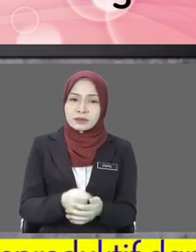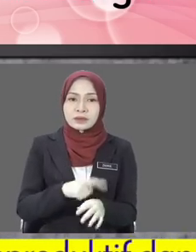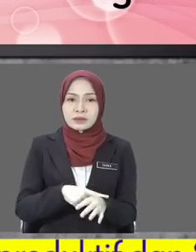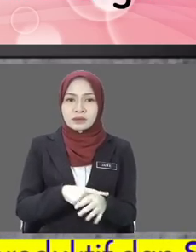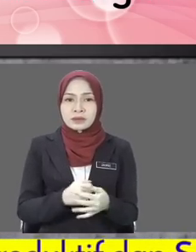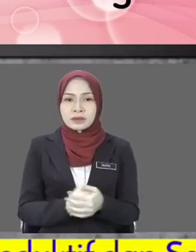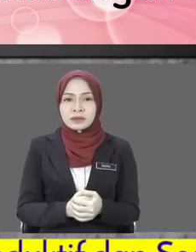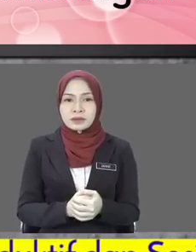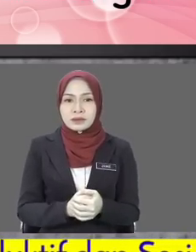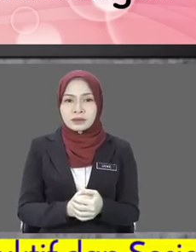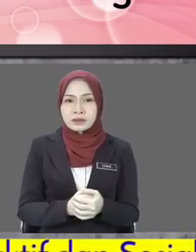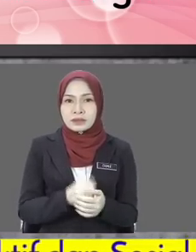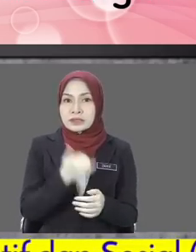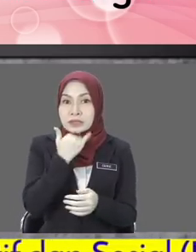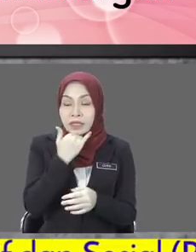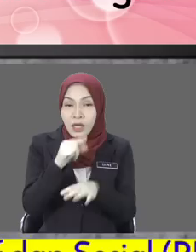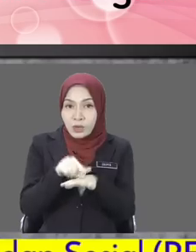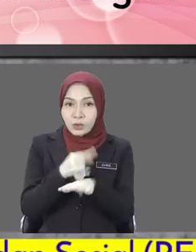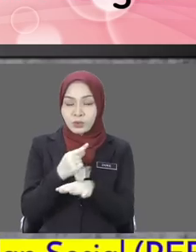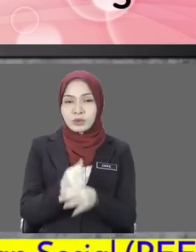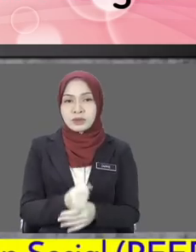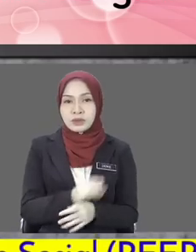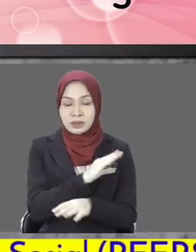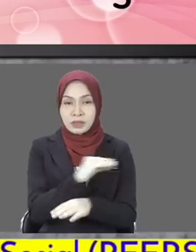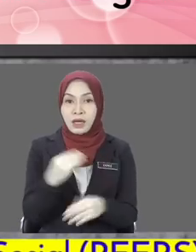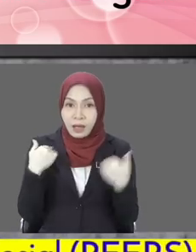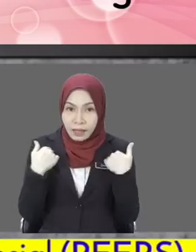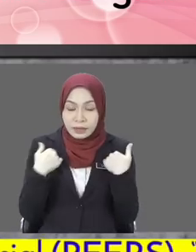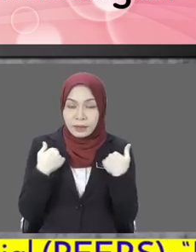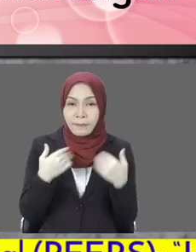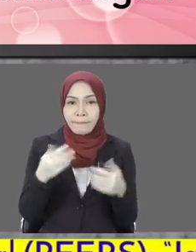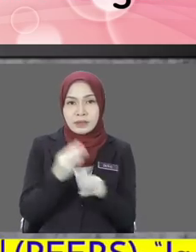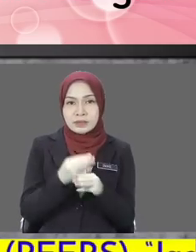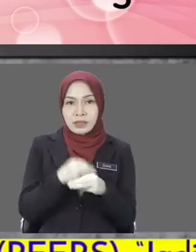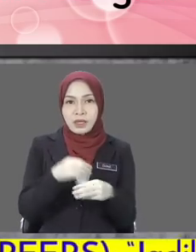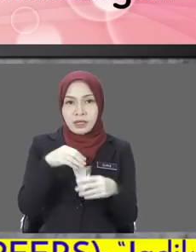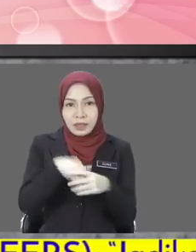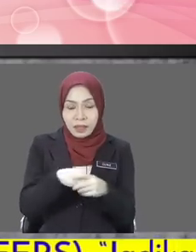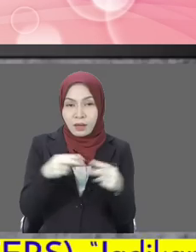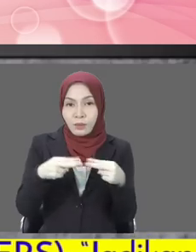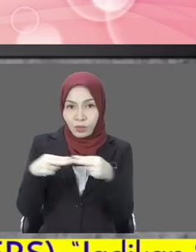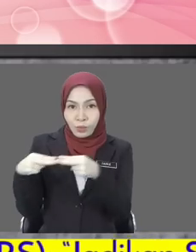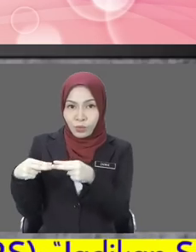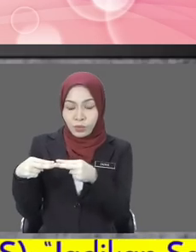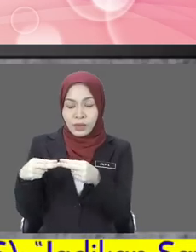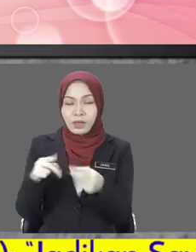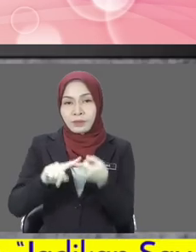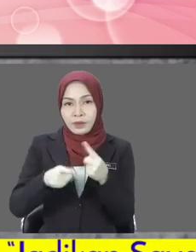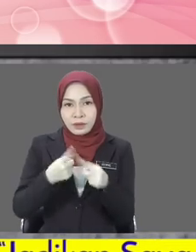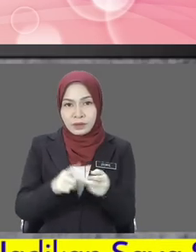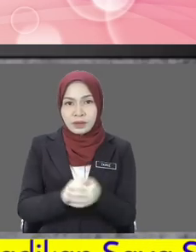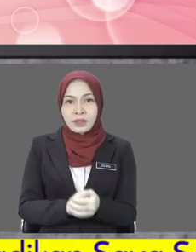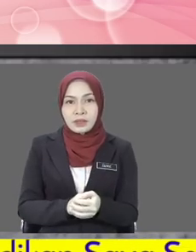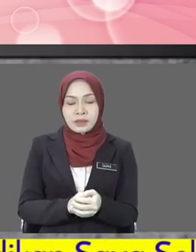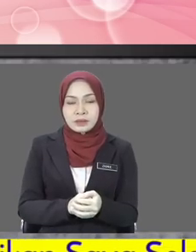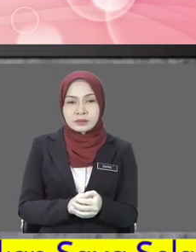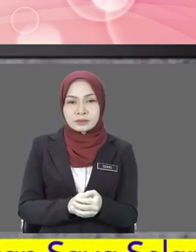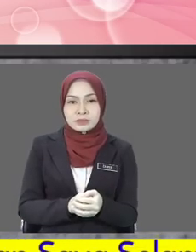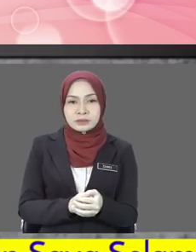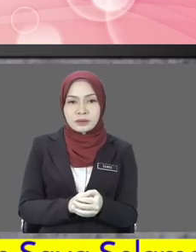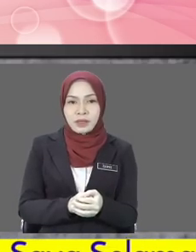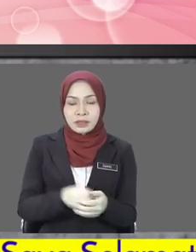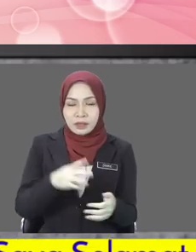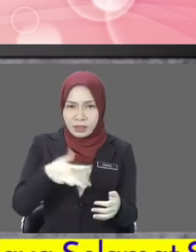masalah kesukaran dalam Perhubungan dan cenderung menjadi mangsa semula hadirin sekalian tanda-tanda kendaraan